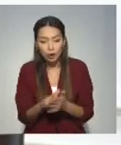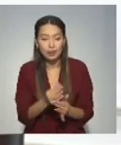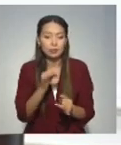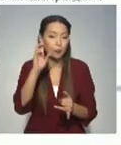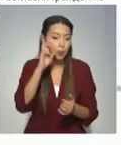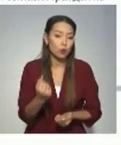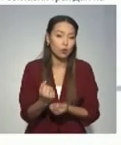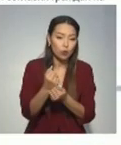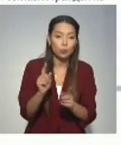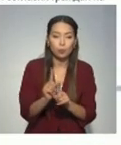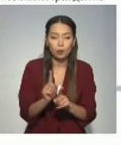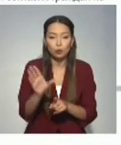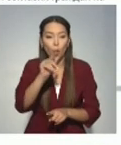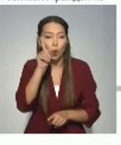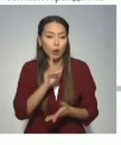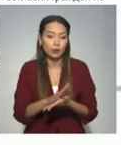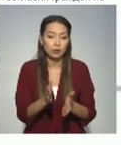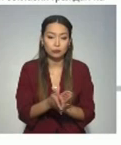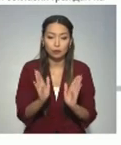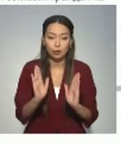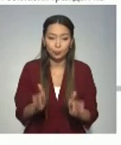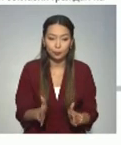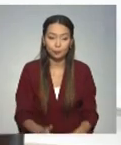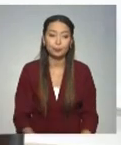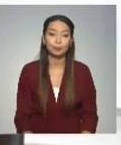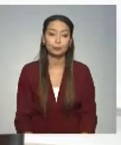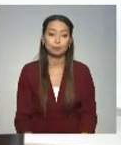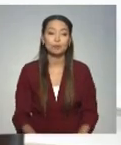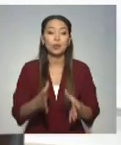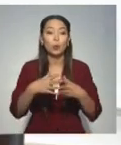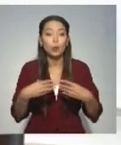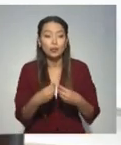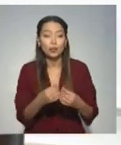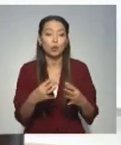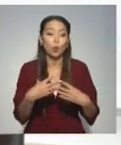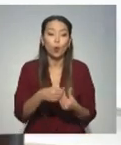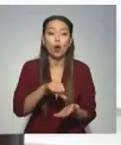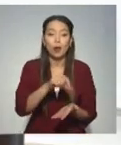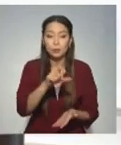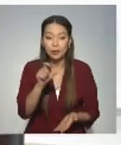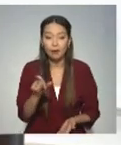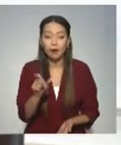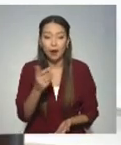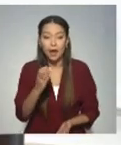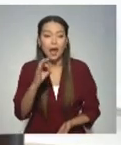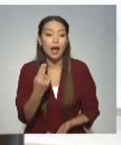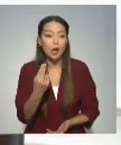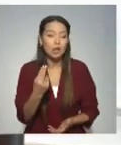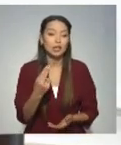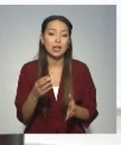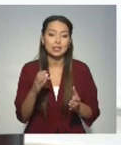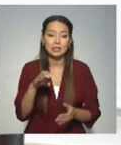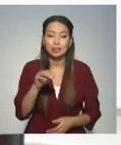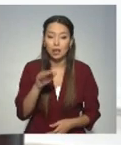мемлекеттік қолдауларды алуда оңтайлы тәсіл болмақ. Карта отбасылар немесе отбасы мүшелерінің әлеуметтік статусына және